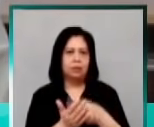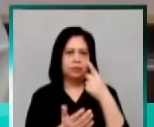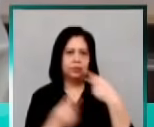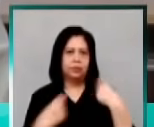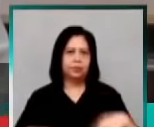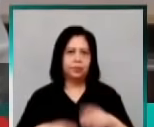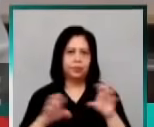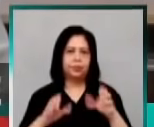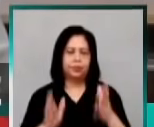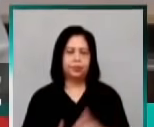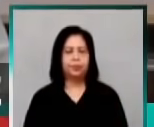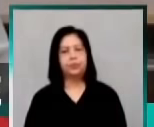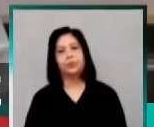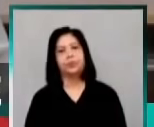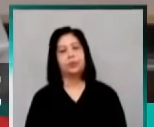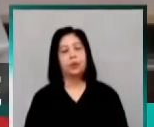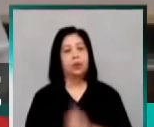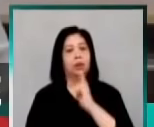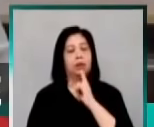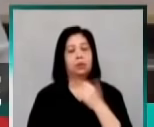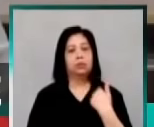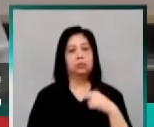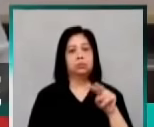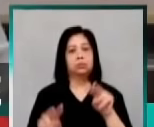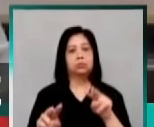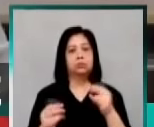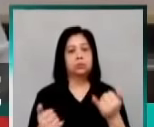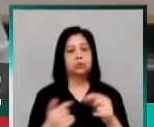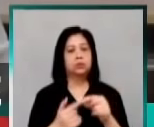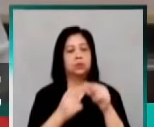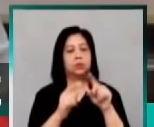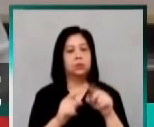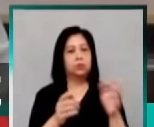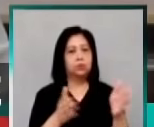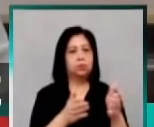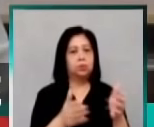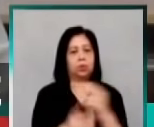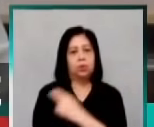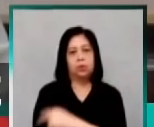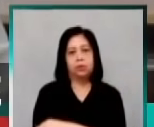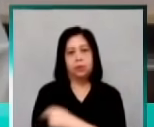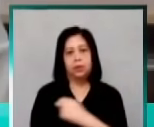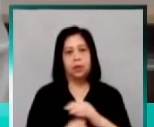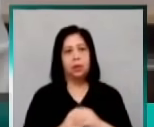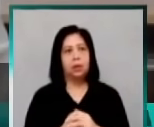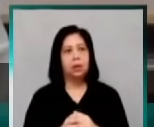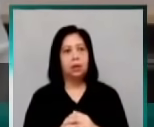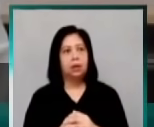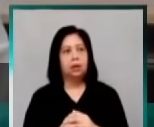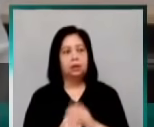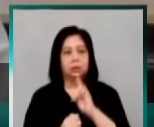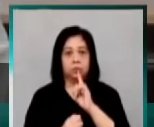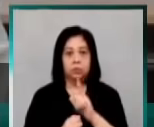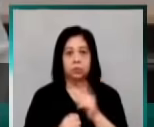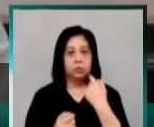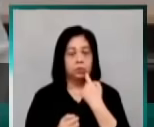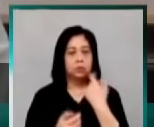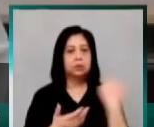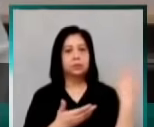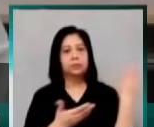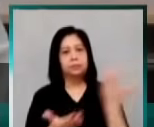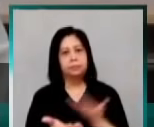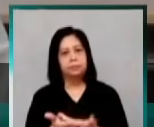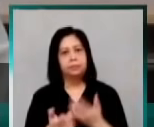Talagang tinututukan natin lalong-lalo na yung mga maliliit na ospital. Sa katunayan, kararating lang po ng mga aming